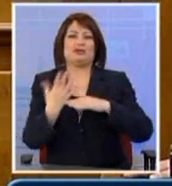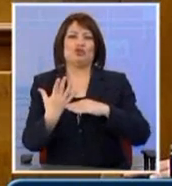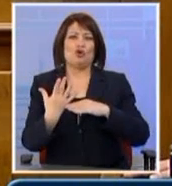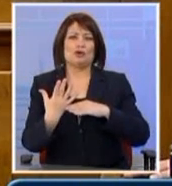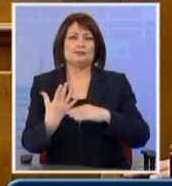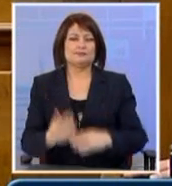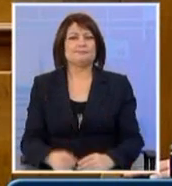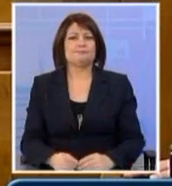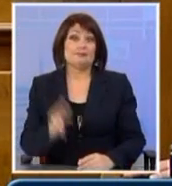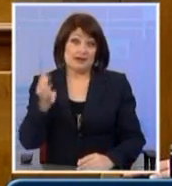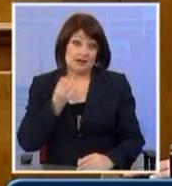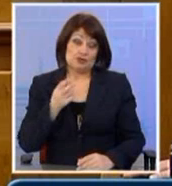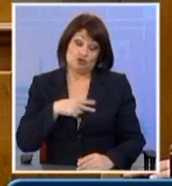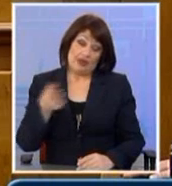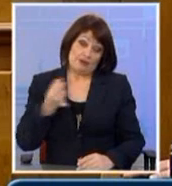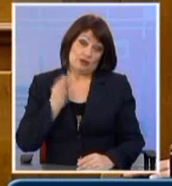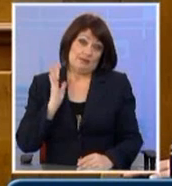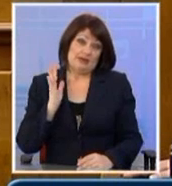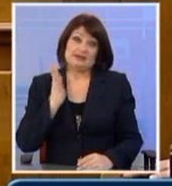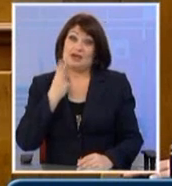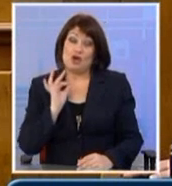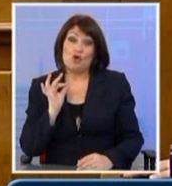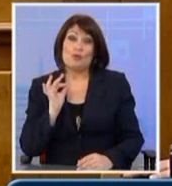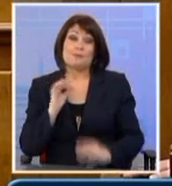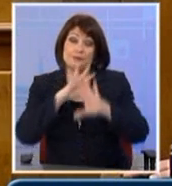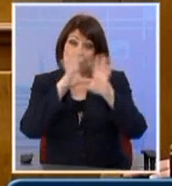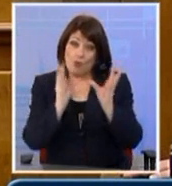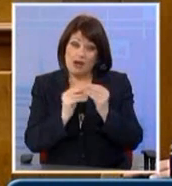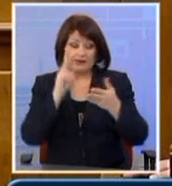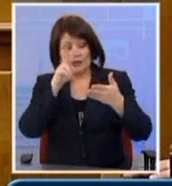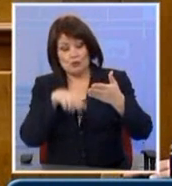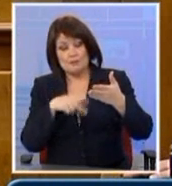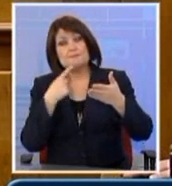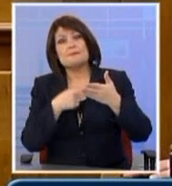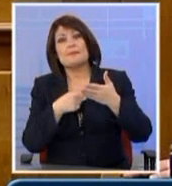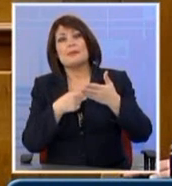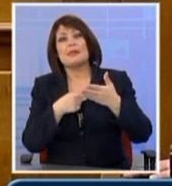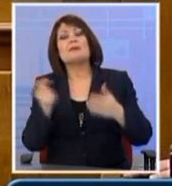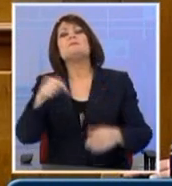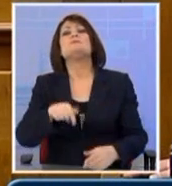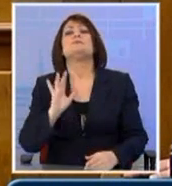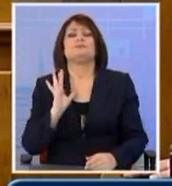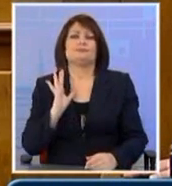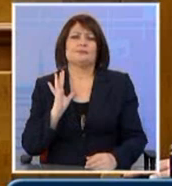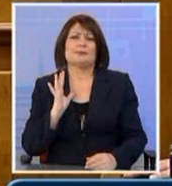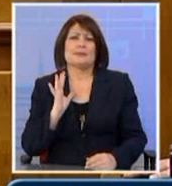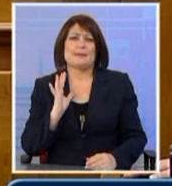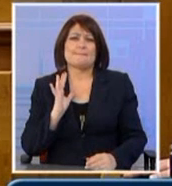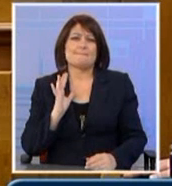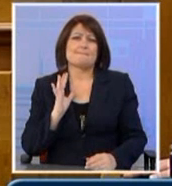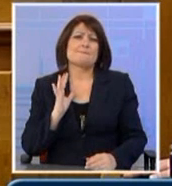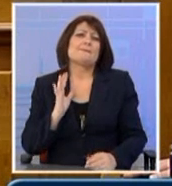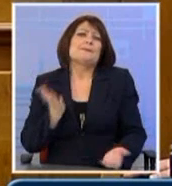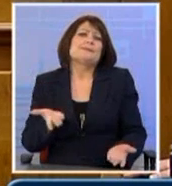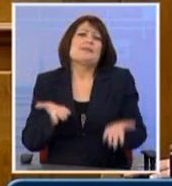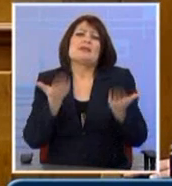Και καλώς δεν το είπατε, διότι αν εξετάζαμε όλα αυτά τα στοιχεία, δεν θα ήμασταν εδώ και δεν θα είχατε τη δυνατότητα να τα λέτε όλα αυτά, γιατί